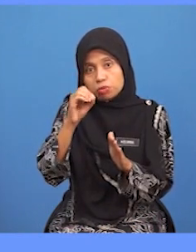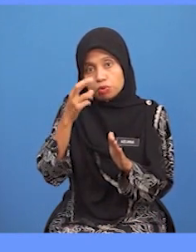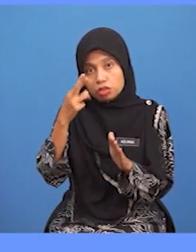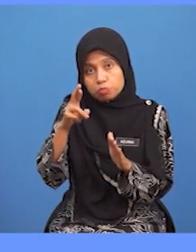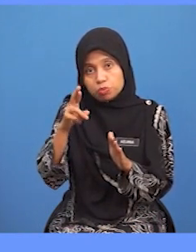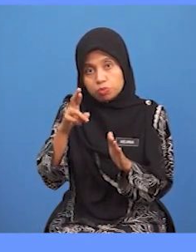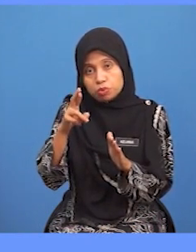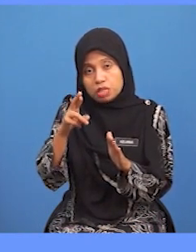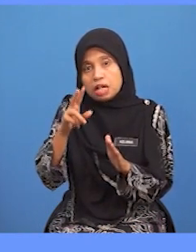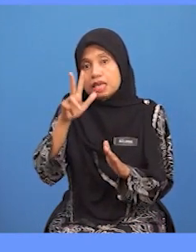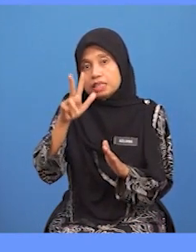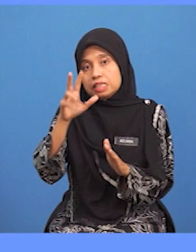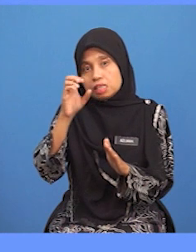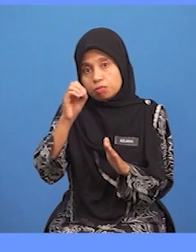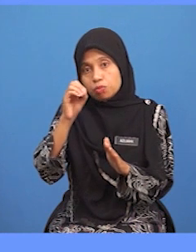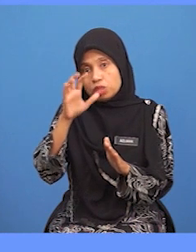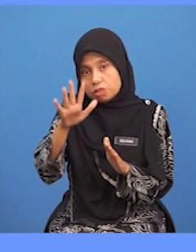RM105,000. Kos tetap ialah